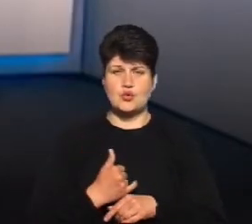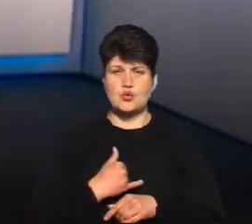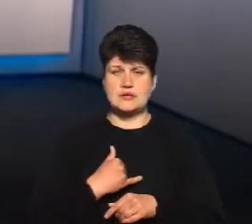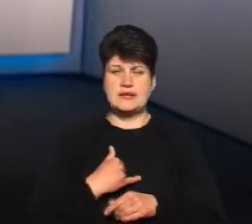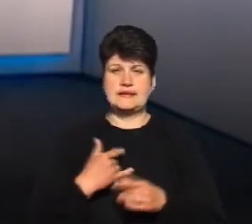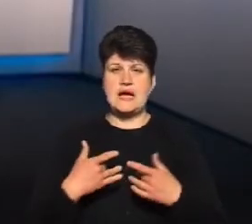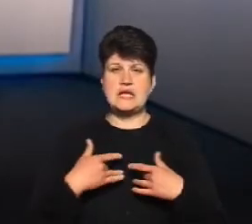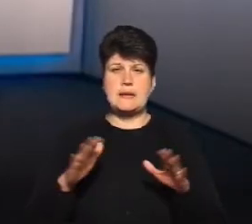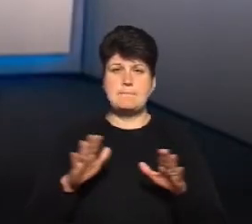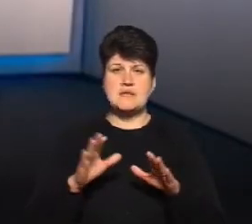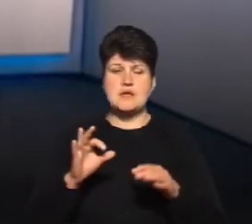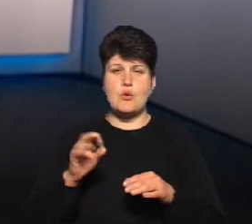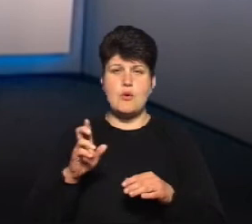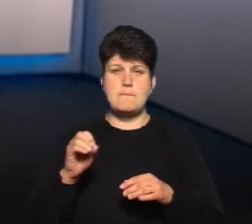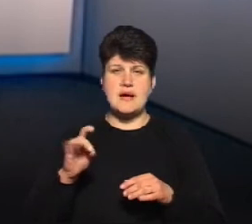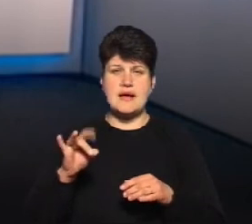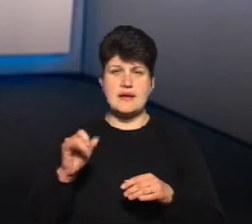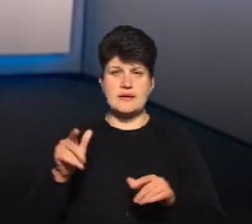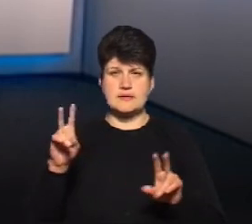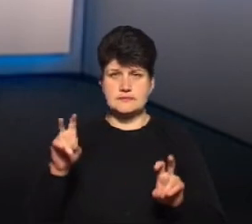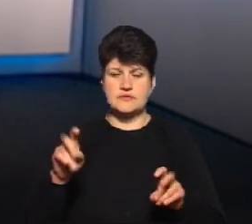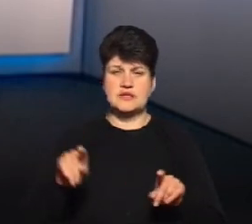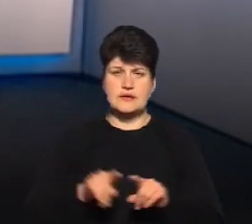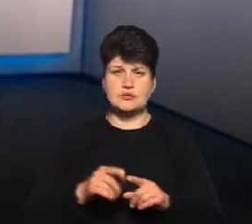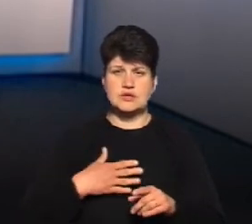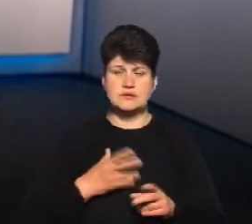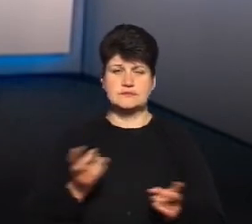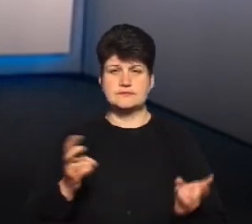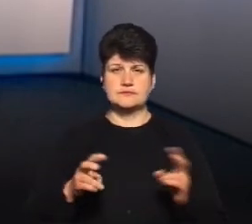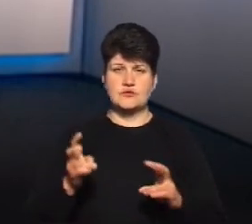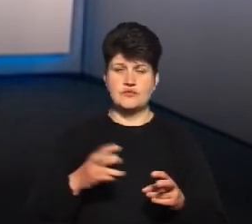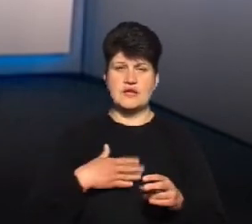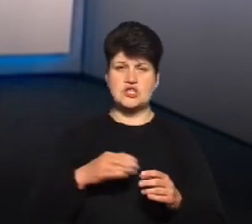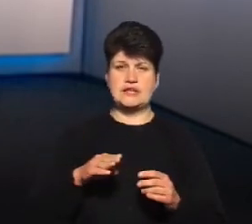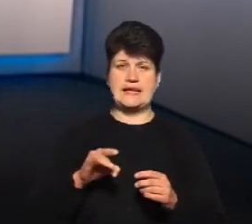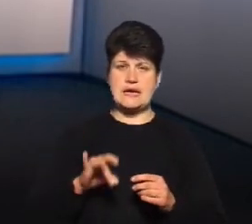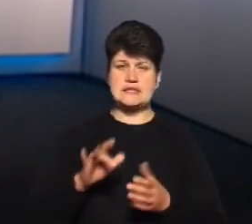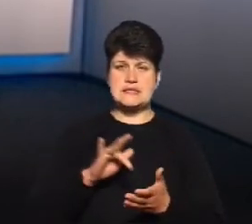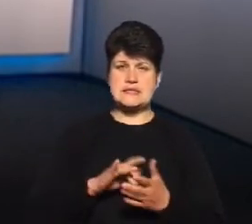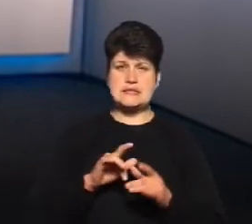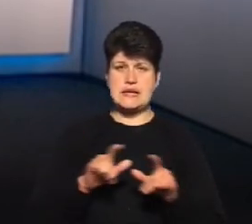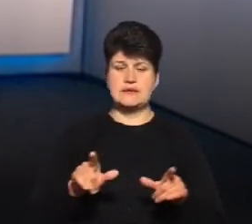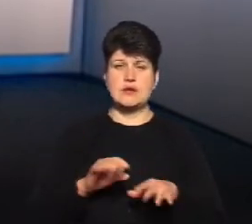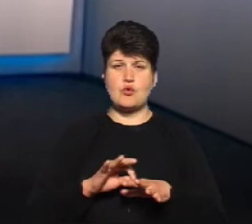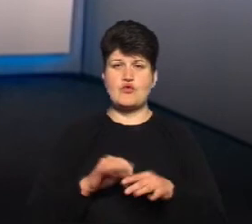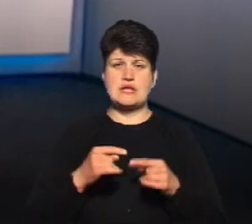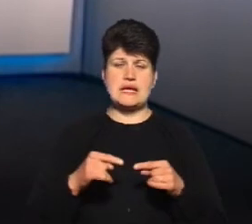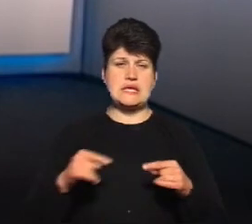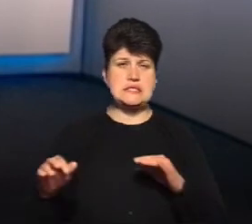пісні «Оберіг». Вони також є нашими відвідувачами нашого терцентру, де вони проводять різні